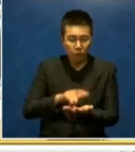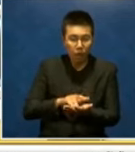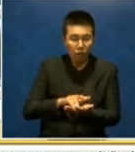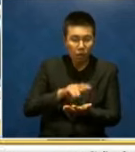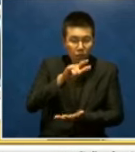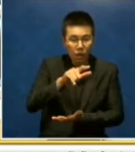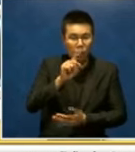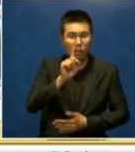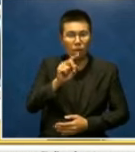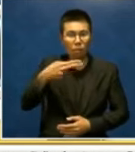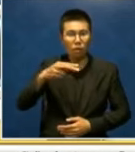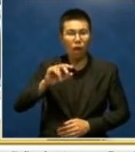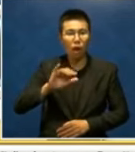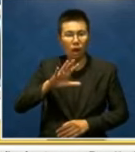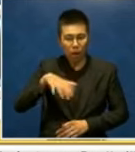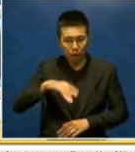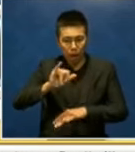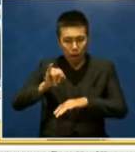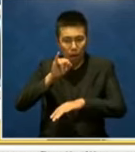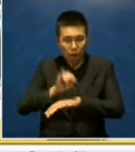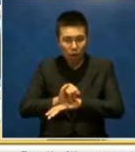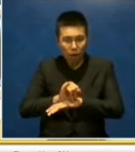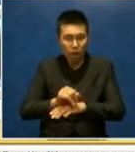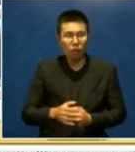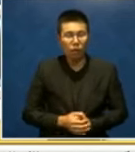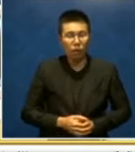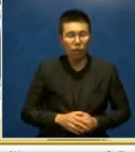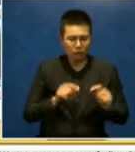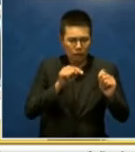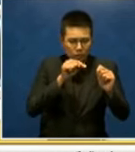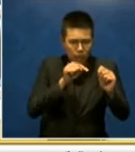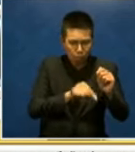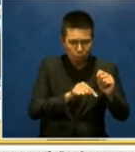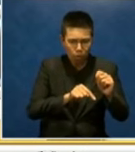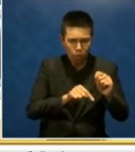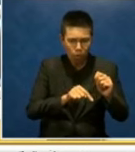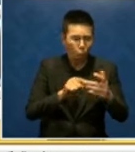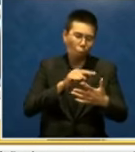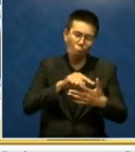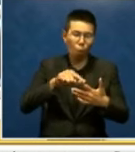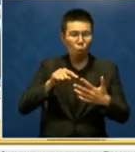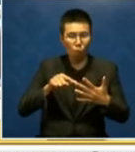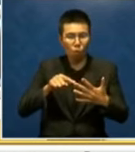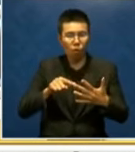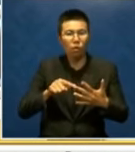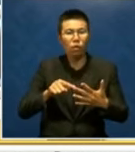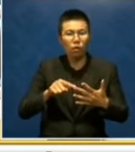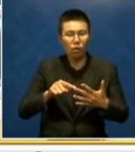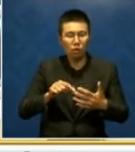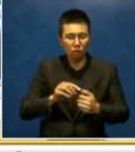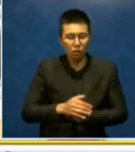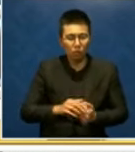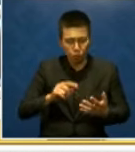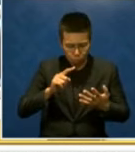ที่ 4ตำบลครับตำบลนนหมักเค็งตำบลหนองแวงตำบลวัฒนานครตำบลห้วย